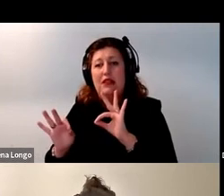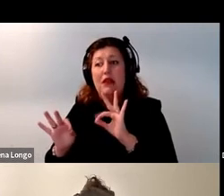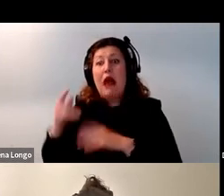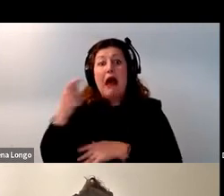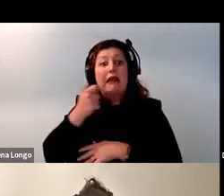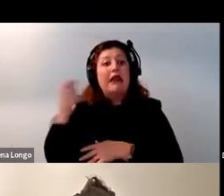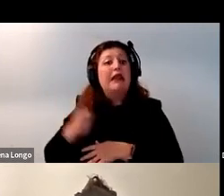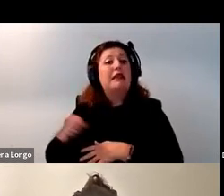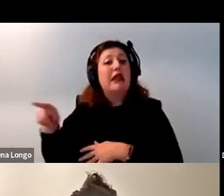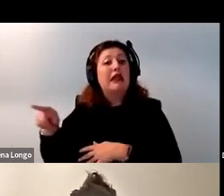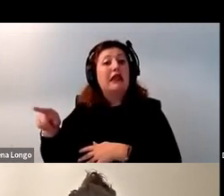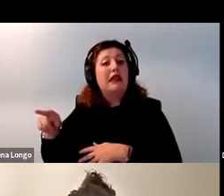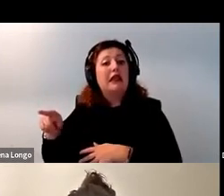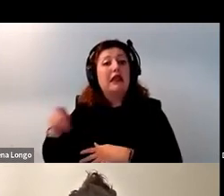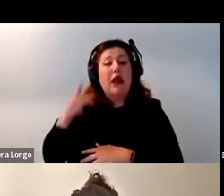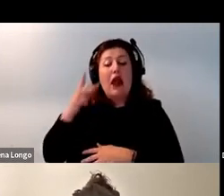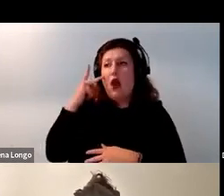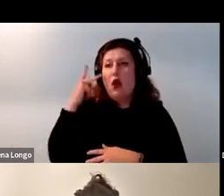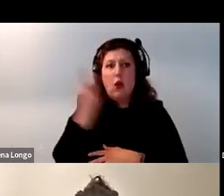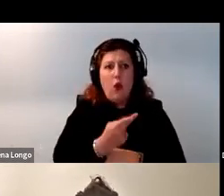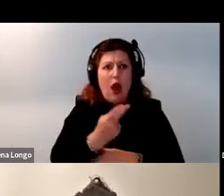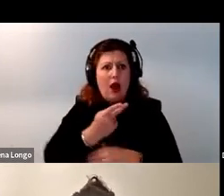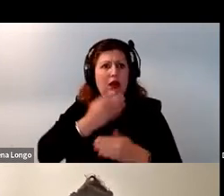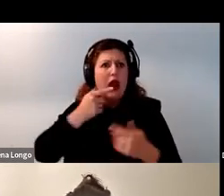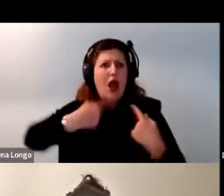contrario vedeva tutta questa burocrazia come